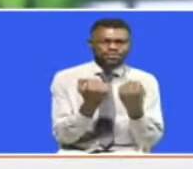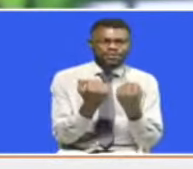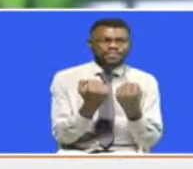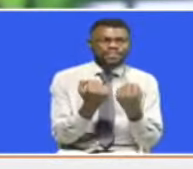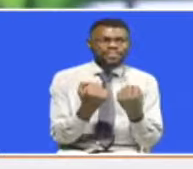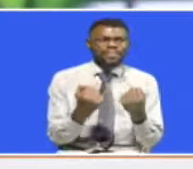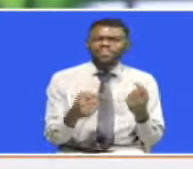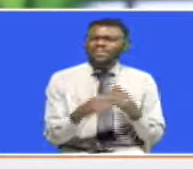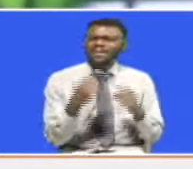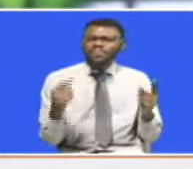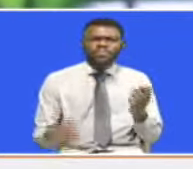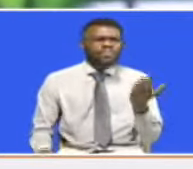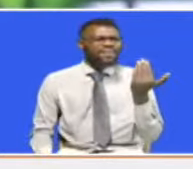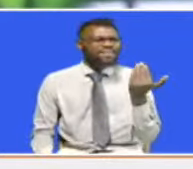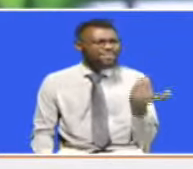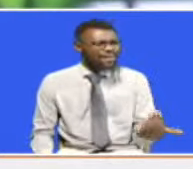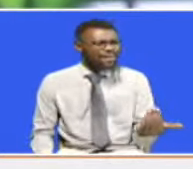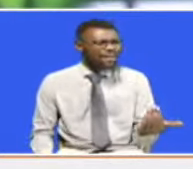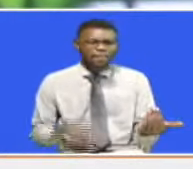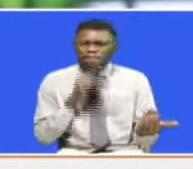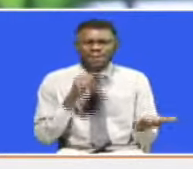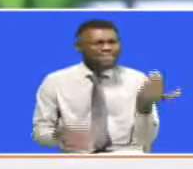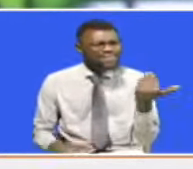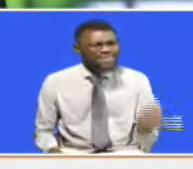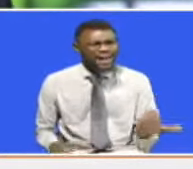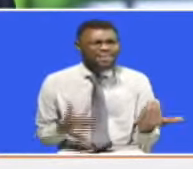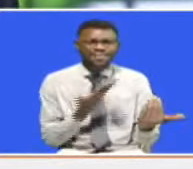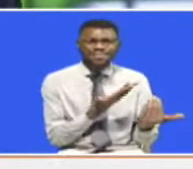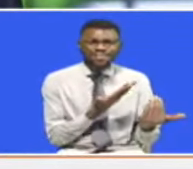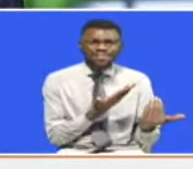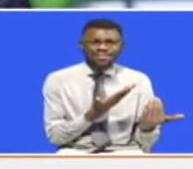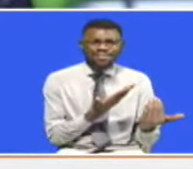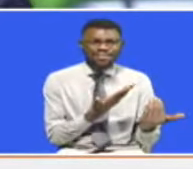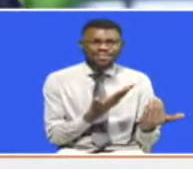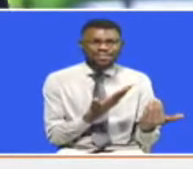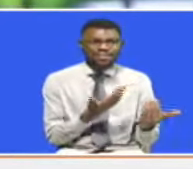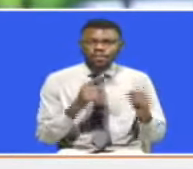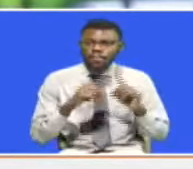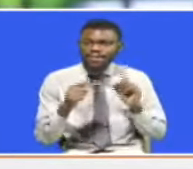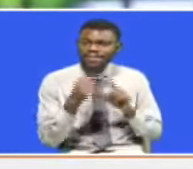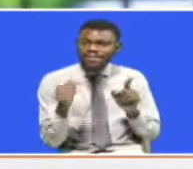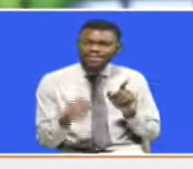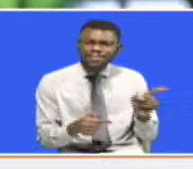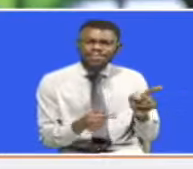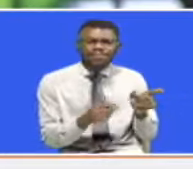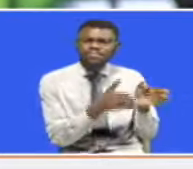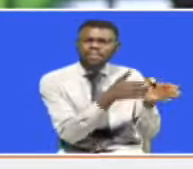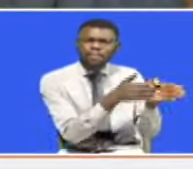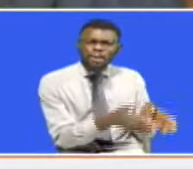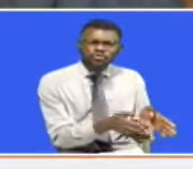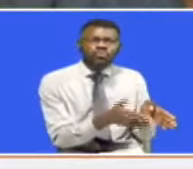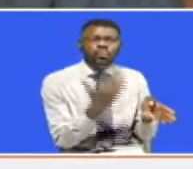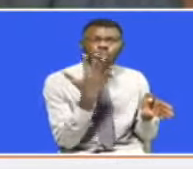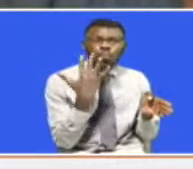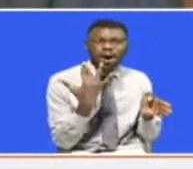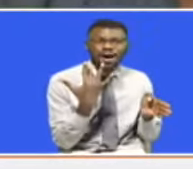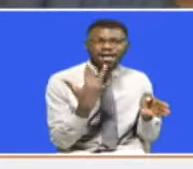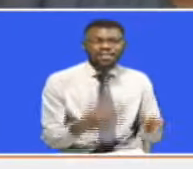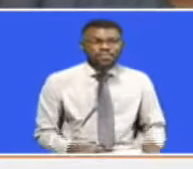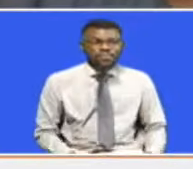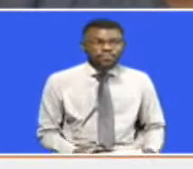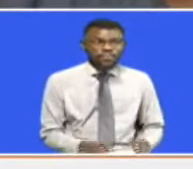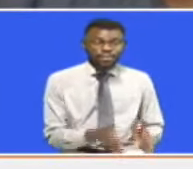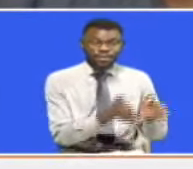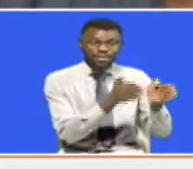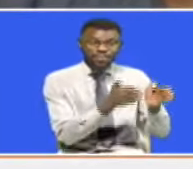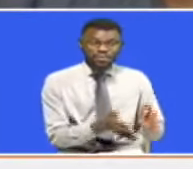The young ones. This man is very young. Very young, but to kill somebody like this, learned. Mshukiwa wa mauaji